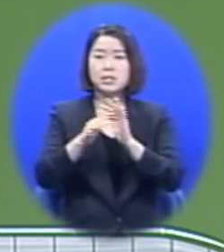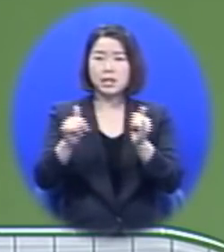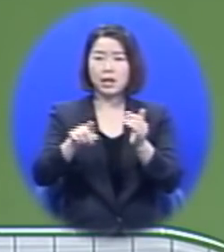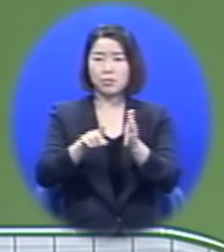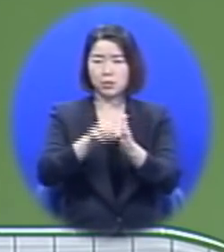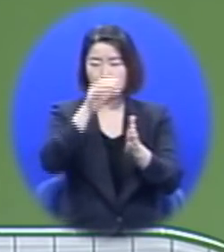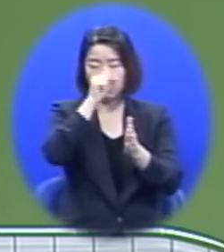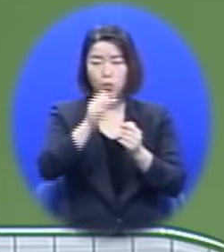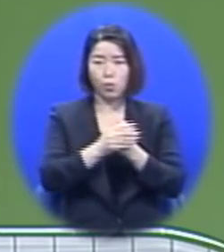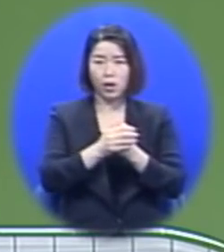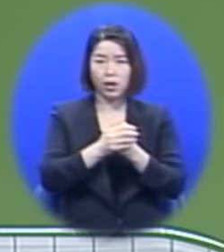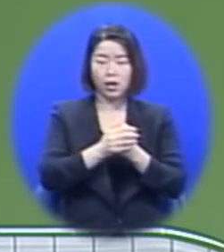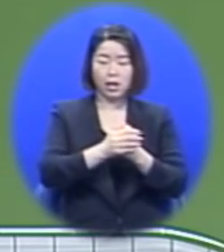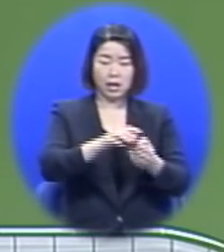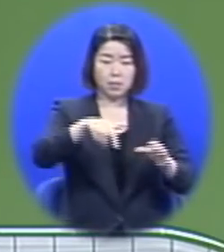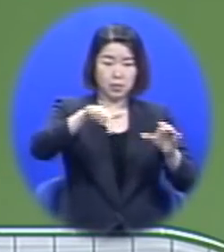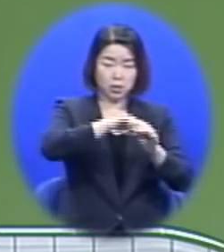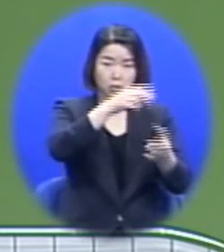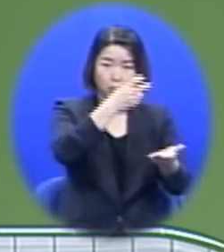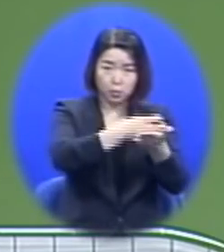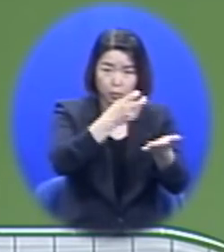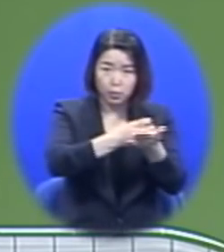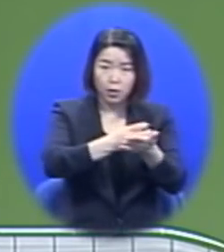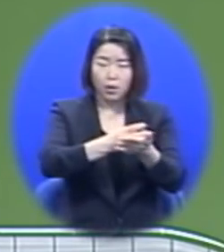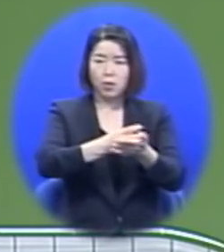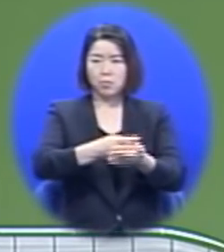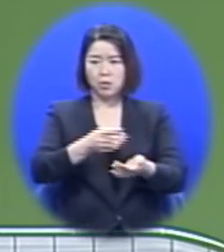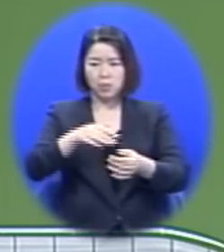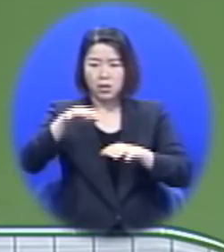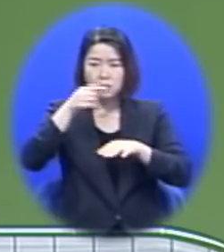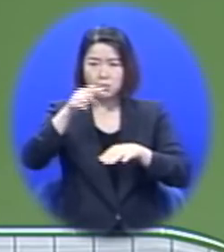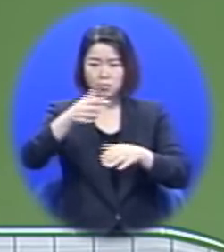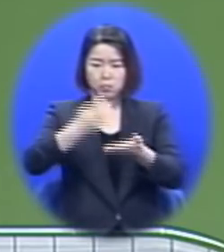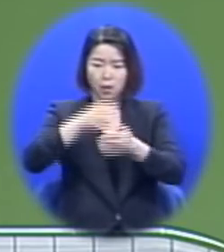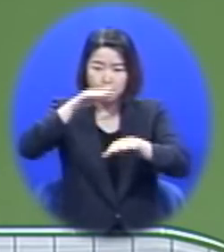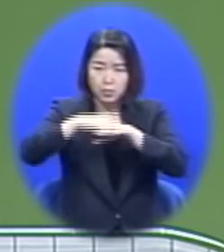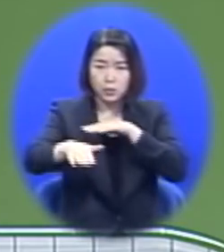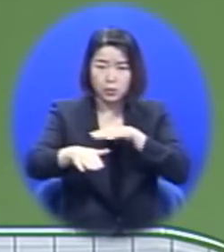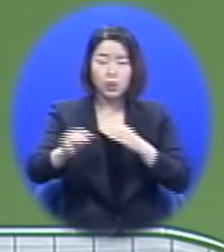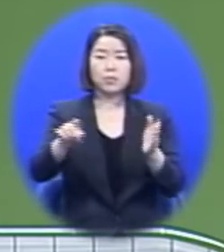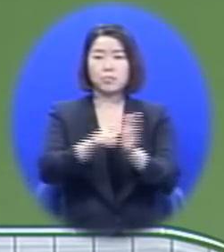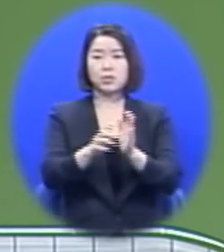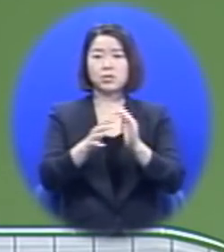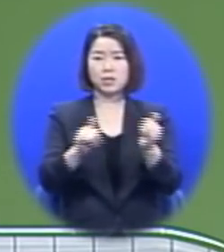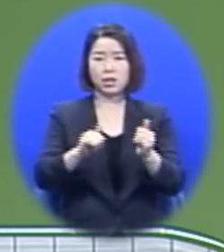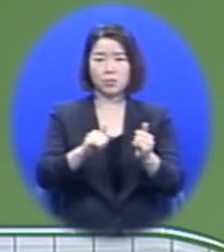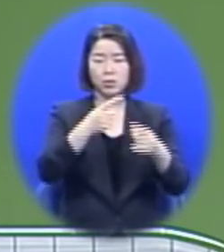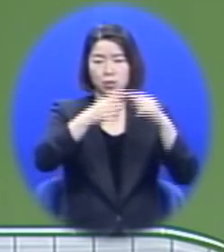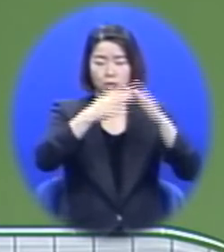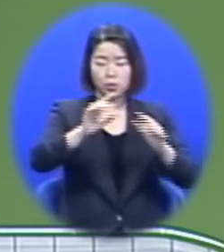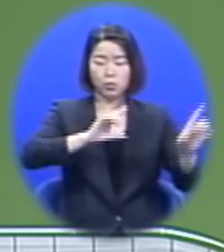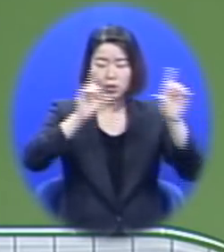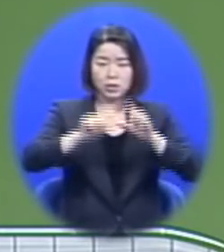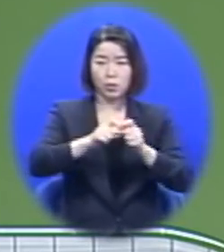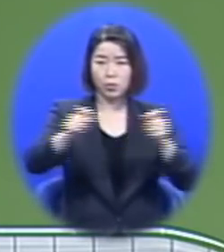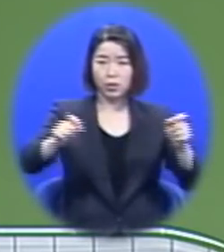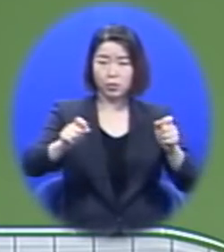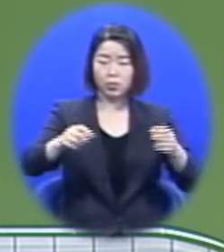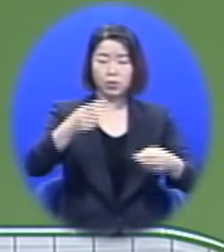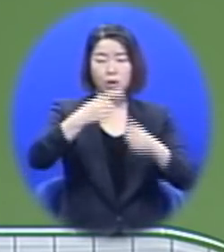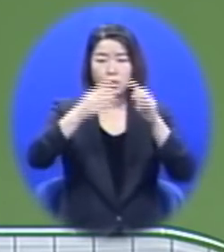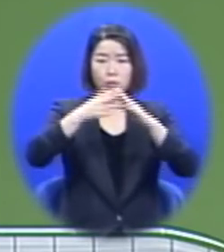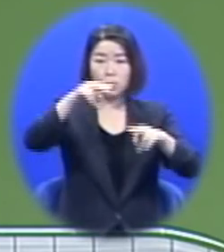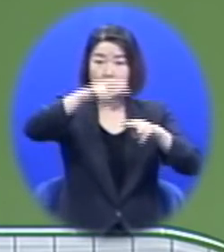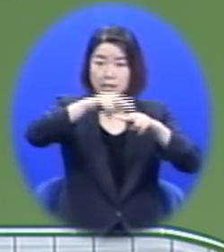교리적으로 믿고 율법적으로 믿는 성도들의 특징은 교회 생활은 오래 했고 교회 직분은